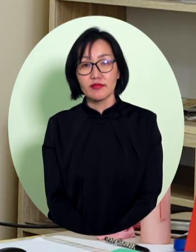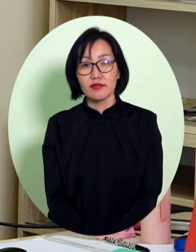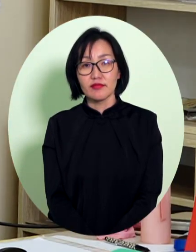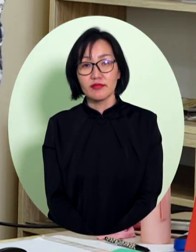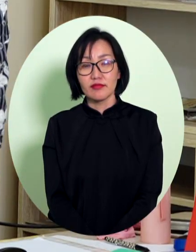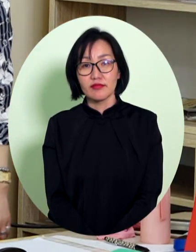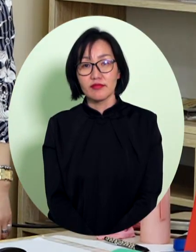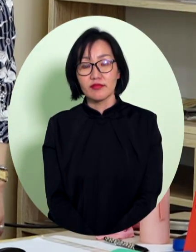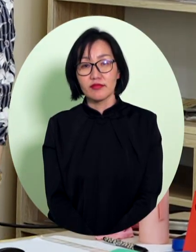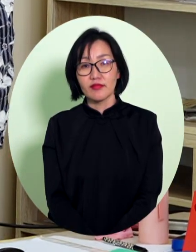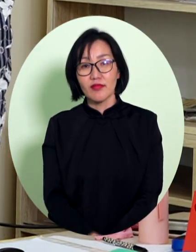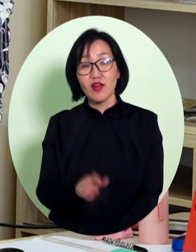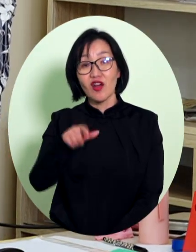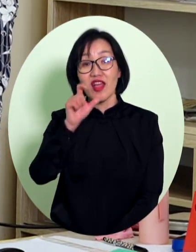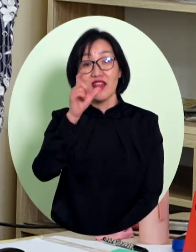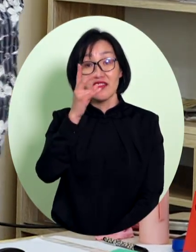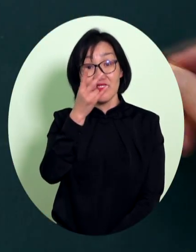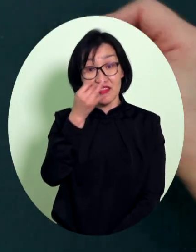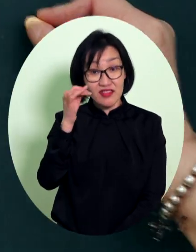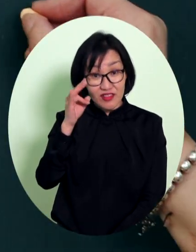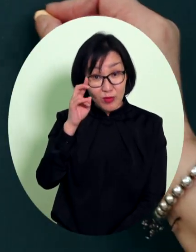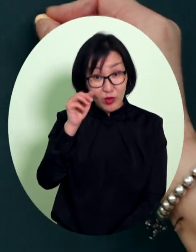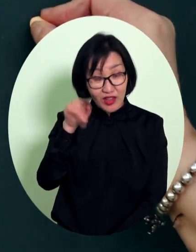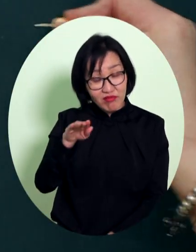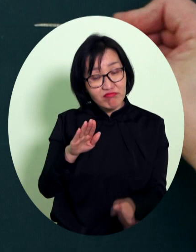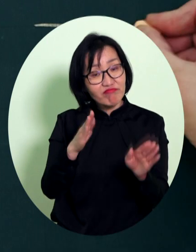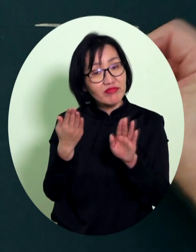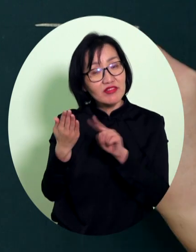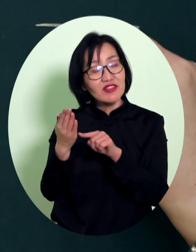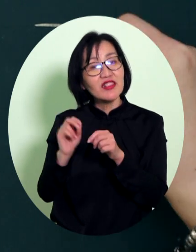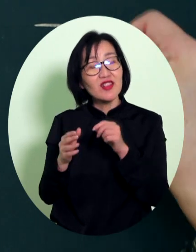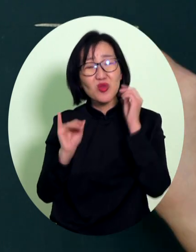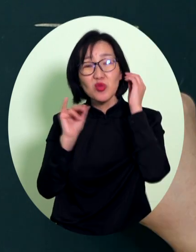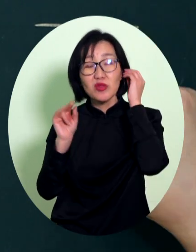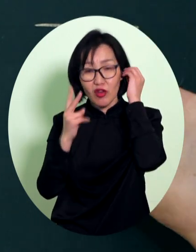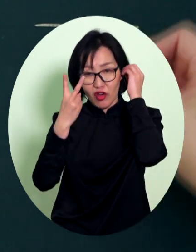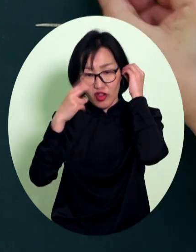За, одоо энийг энгийн бүтээхээр илэрхийлээрэй. Тэгвэл энгийн бүтээл юуг тэмдэглэдэг лээ?